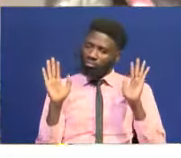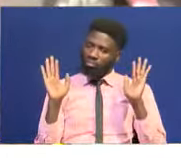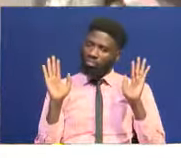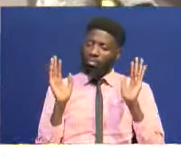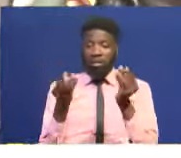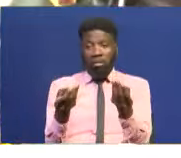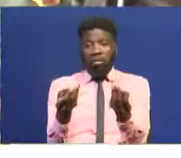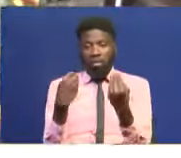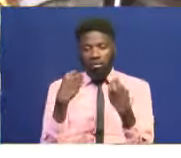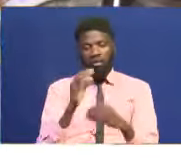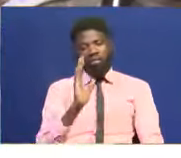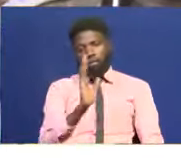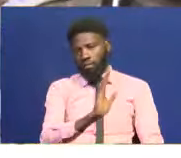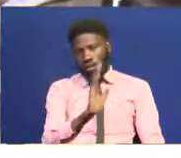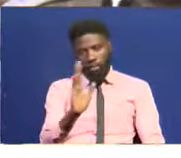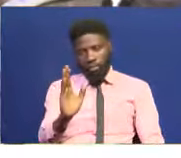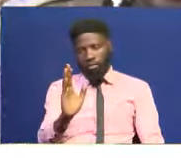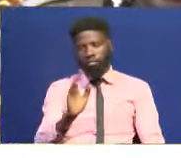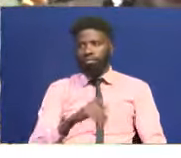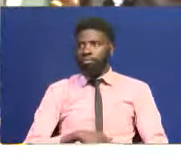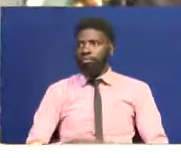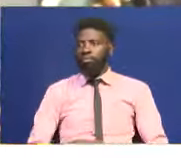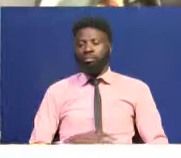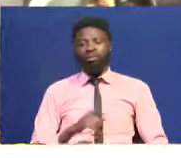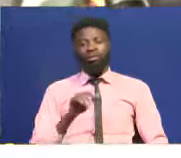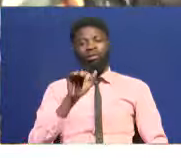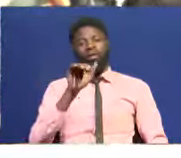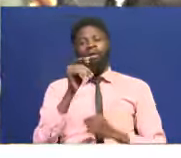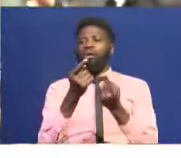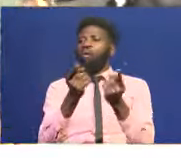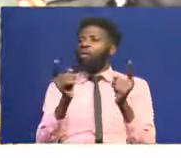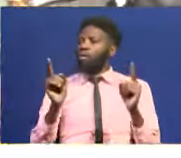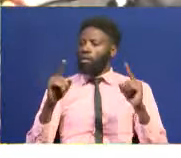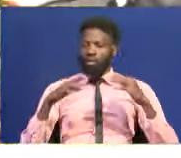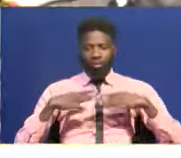hatutakutangaza. Ningependa kila mmoja wetu hapa tushirikiane na vyombo vya